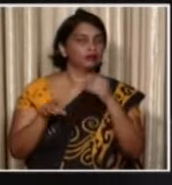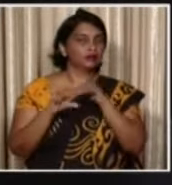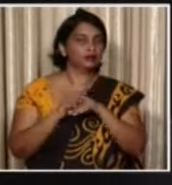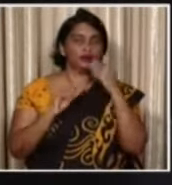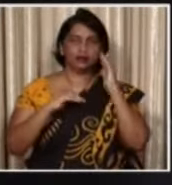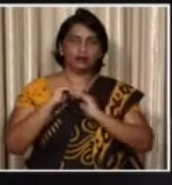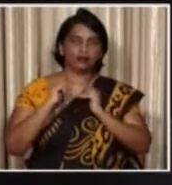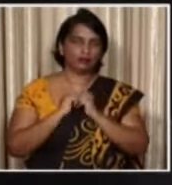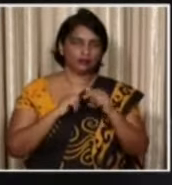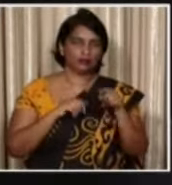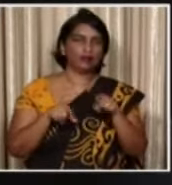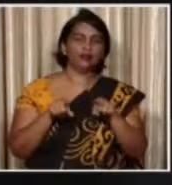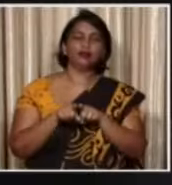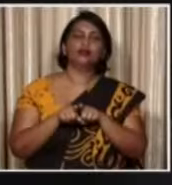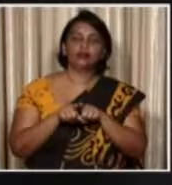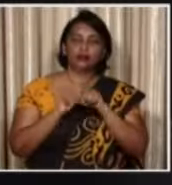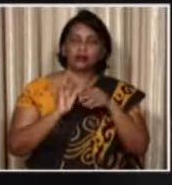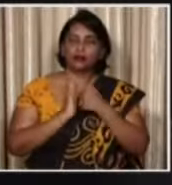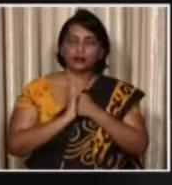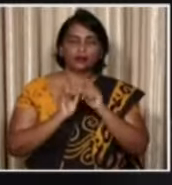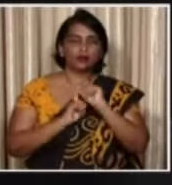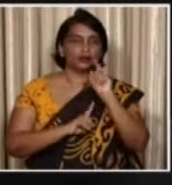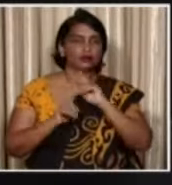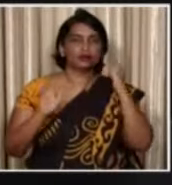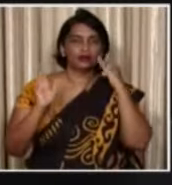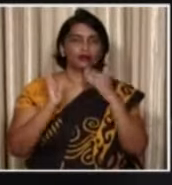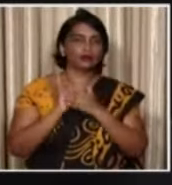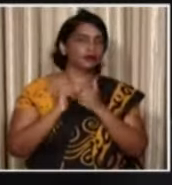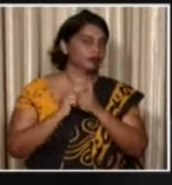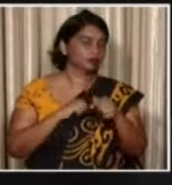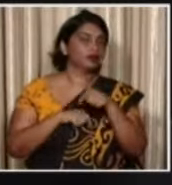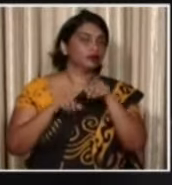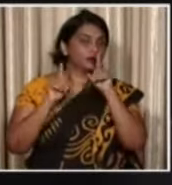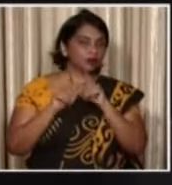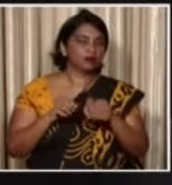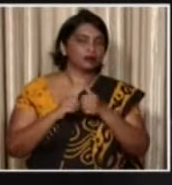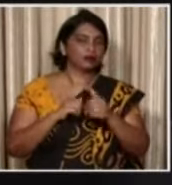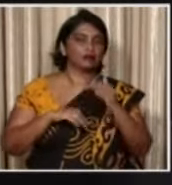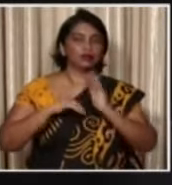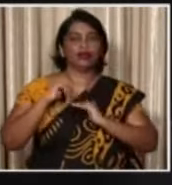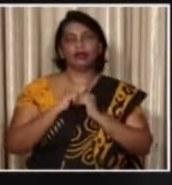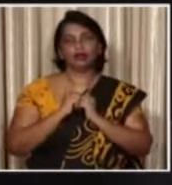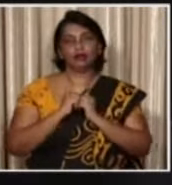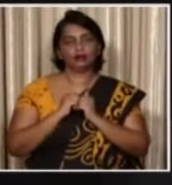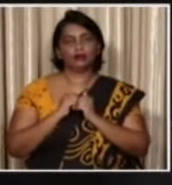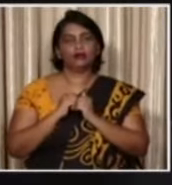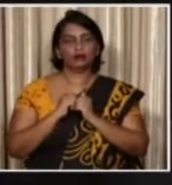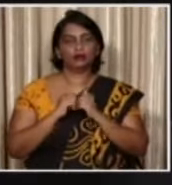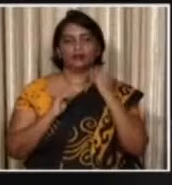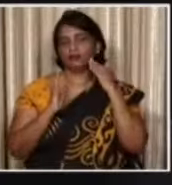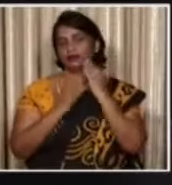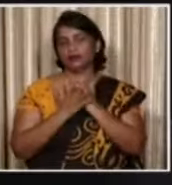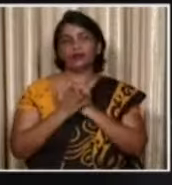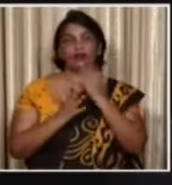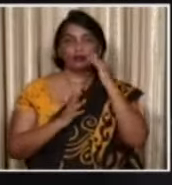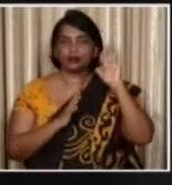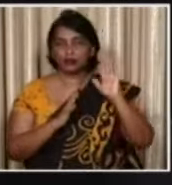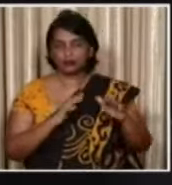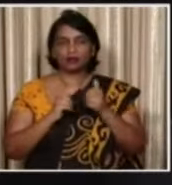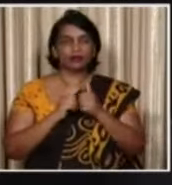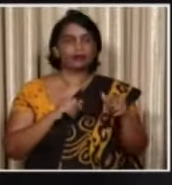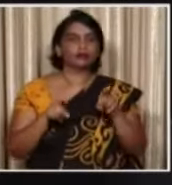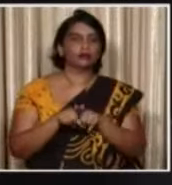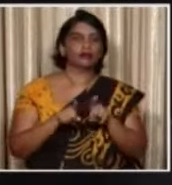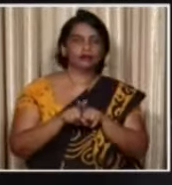Yojana, Mamme, William May, Garusabavati, Diripatkala, Esema Mem Garusabavita, Surpirisaku, Kanta, Mantri